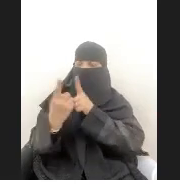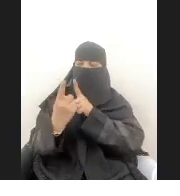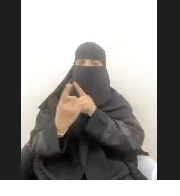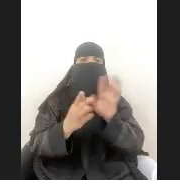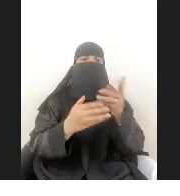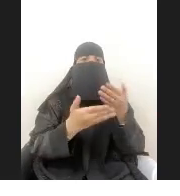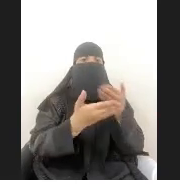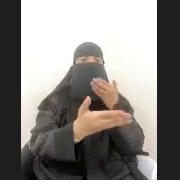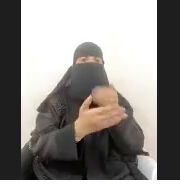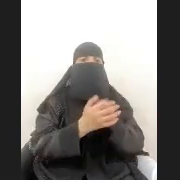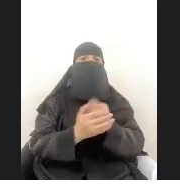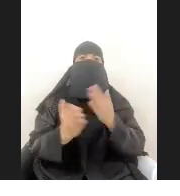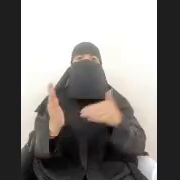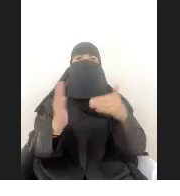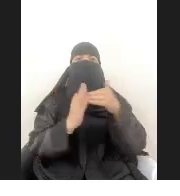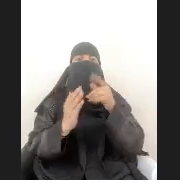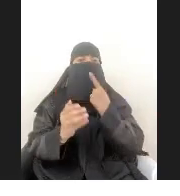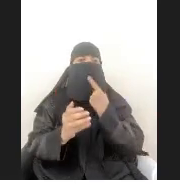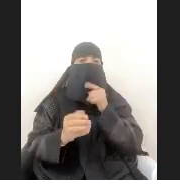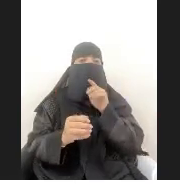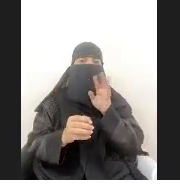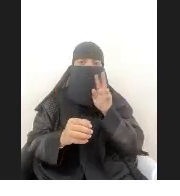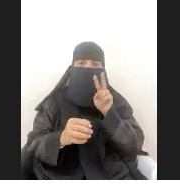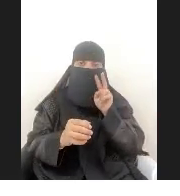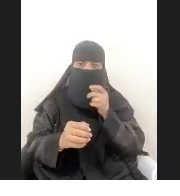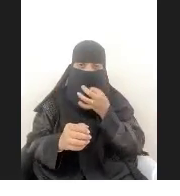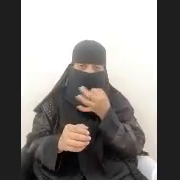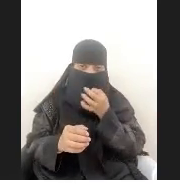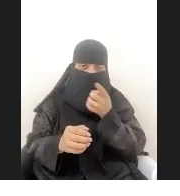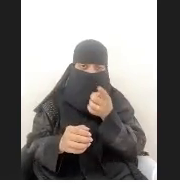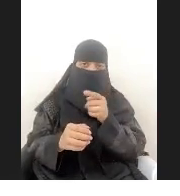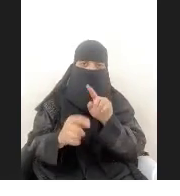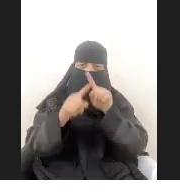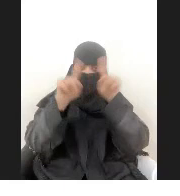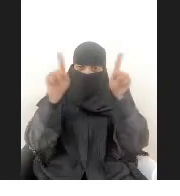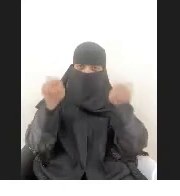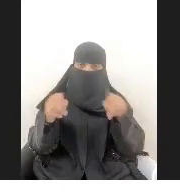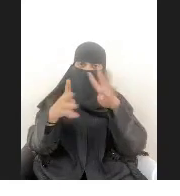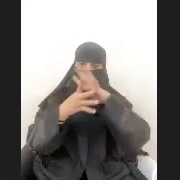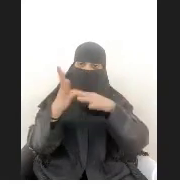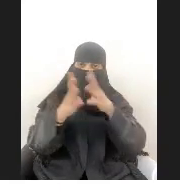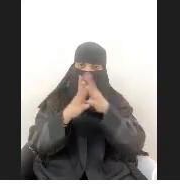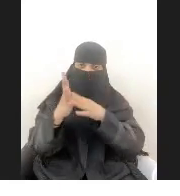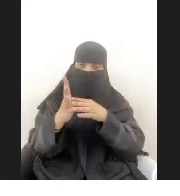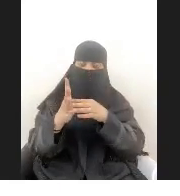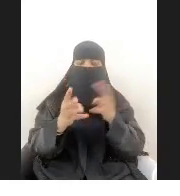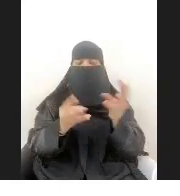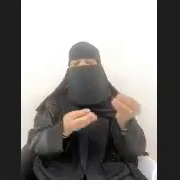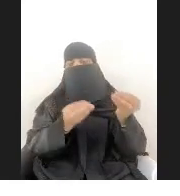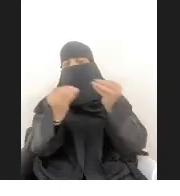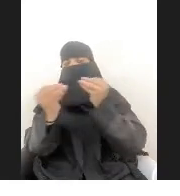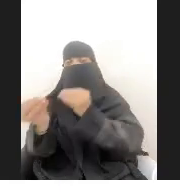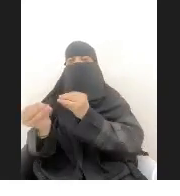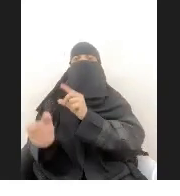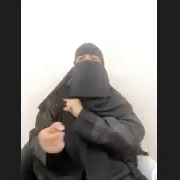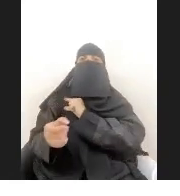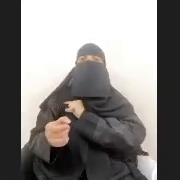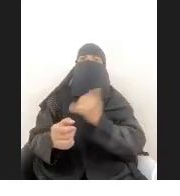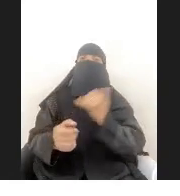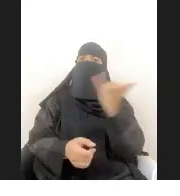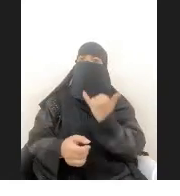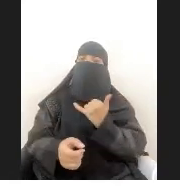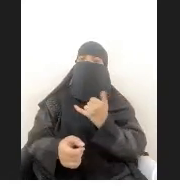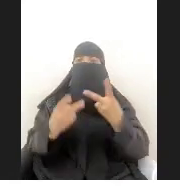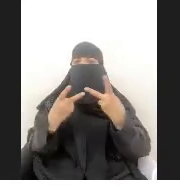لكم عليه على هذا السكجول، بليز يا جماعة اعطوا هذا لطلابكم من بداية السنة، من